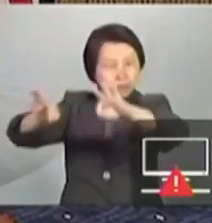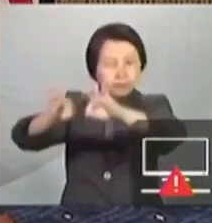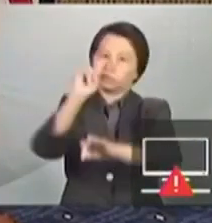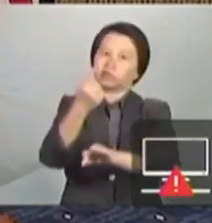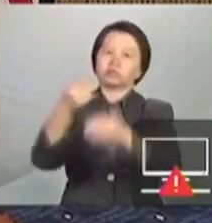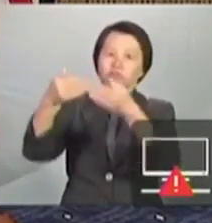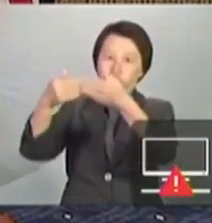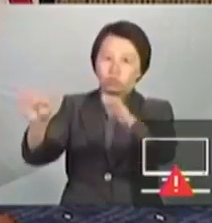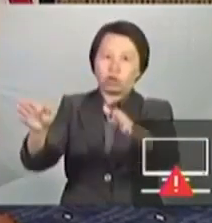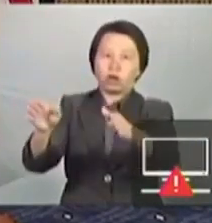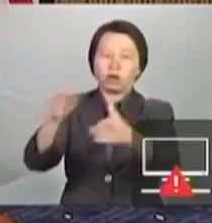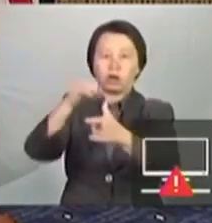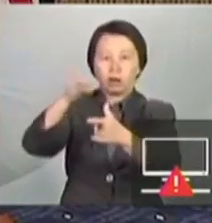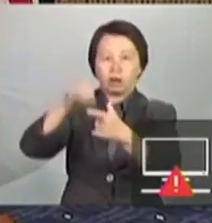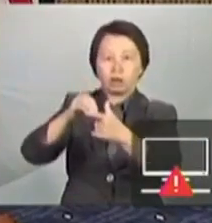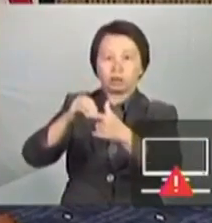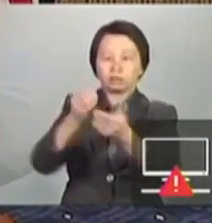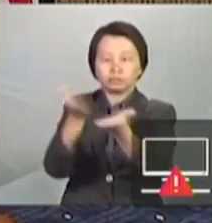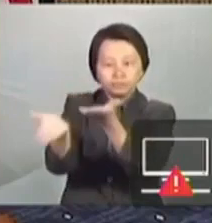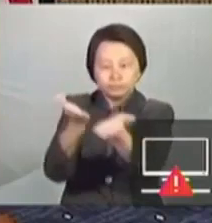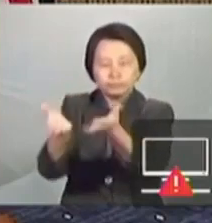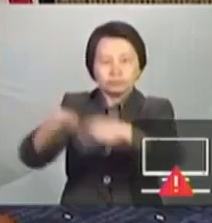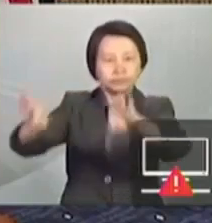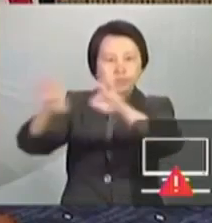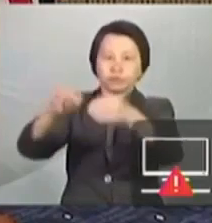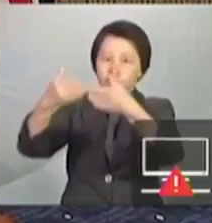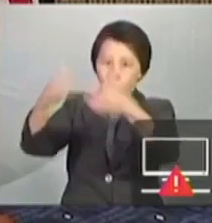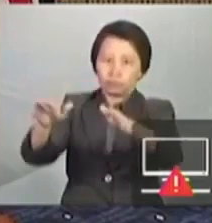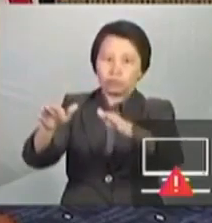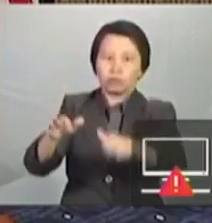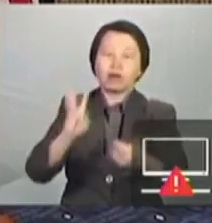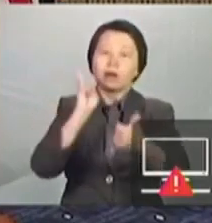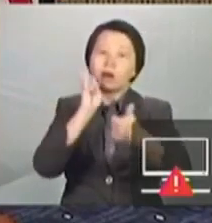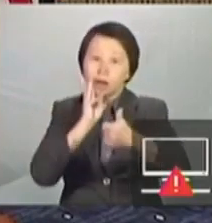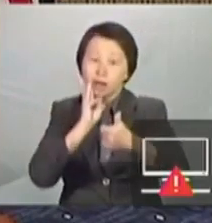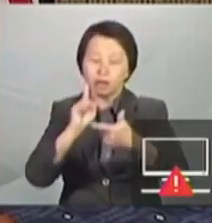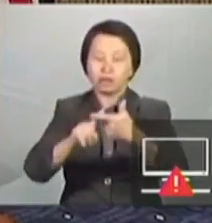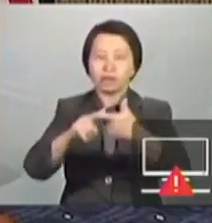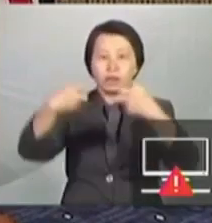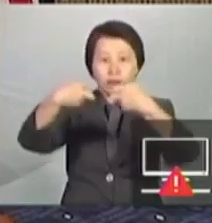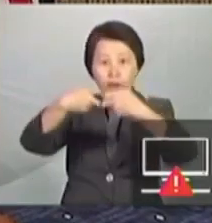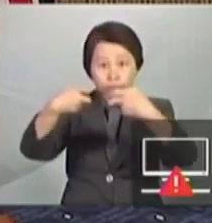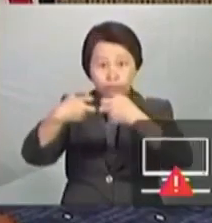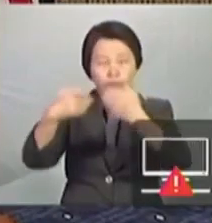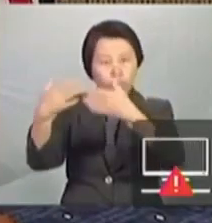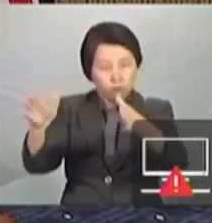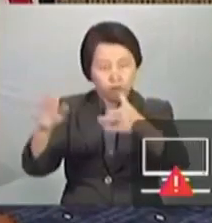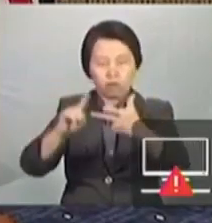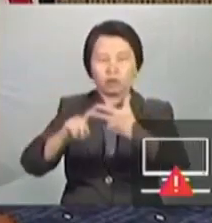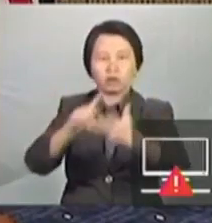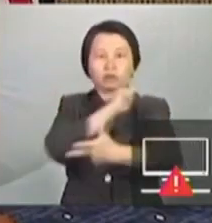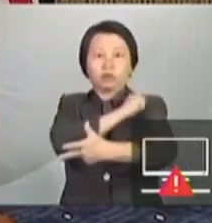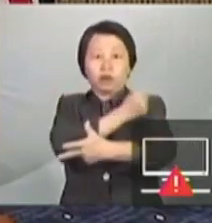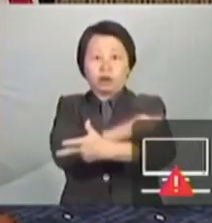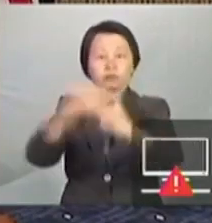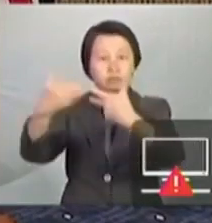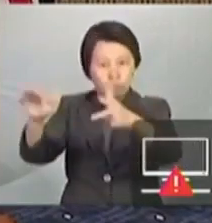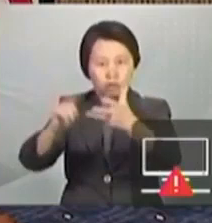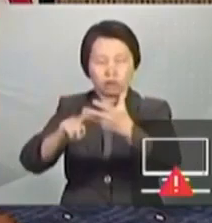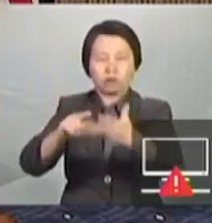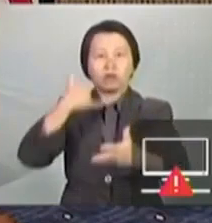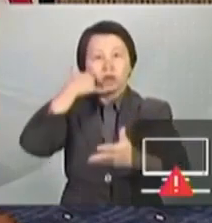negara ataupun Isyana yaitu Air tenaga